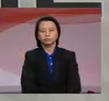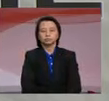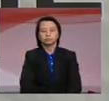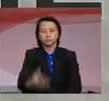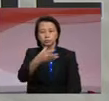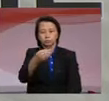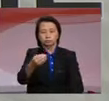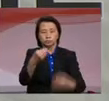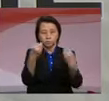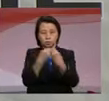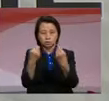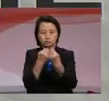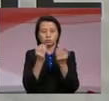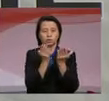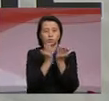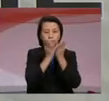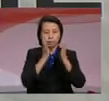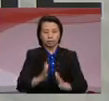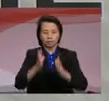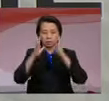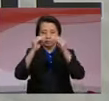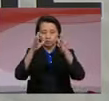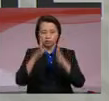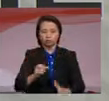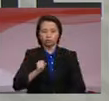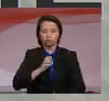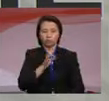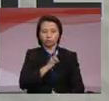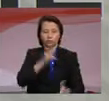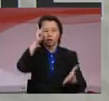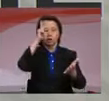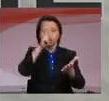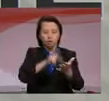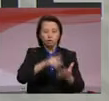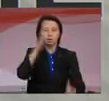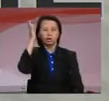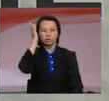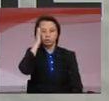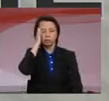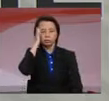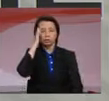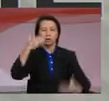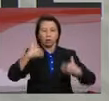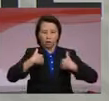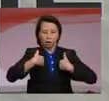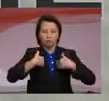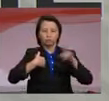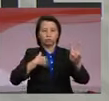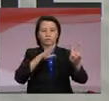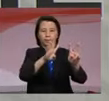Dan jumlah pelajar, guru dan kakitangan yang telah dikenal pasti adalah